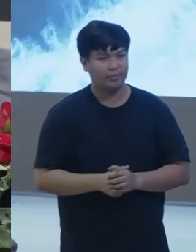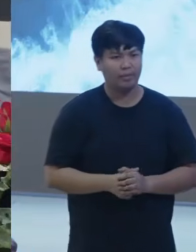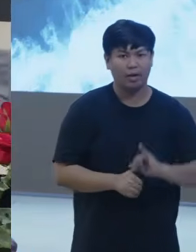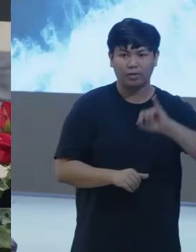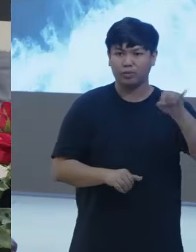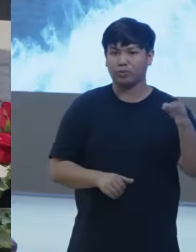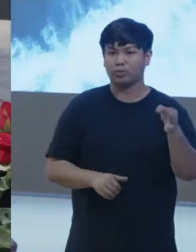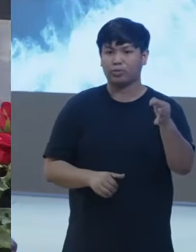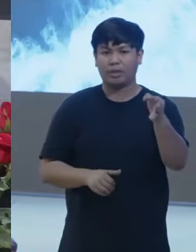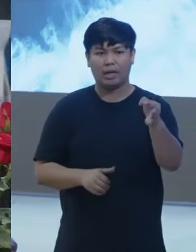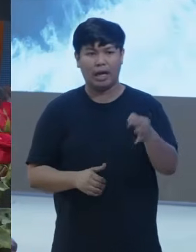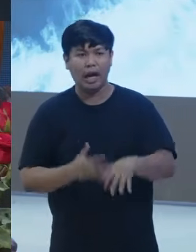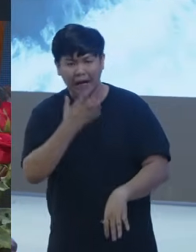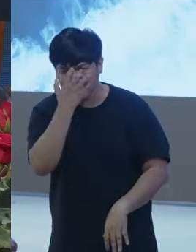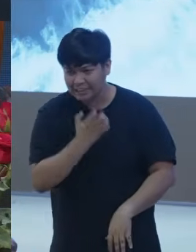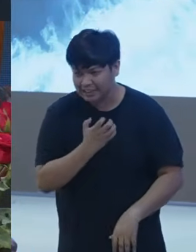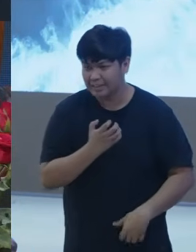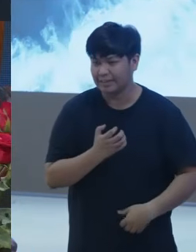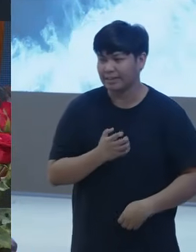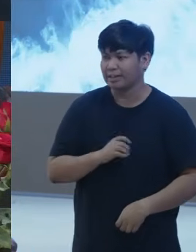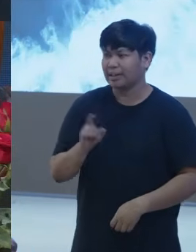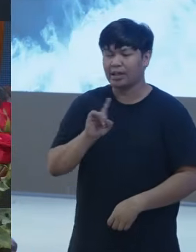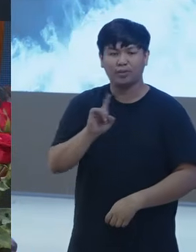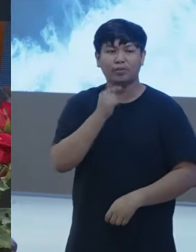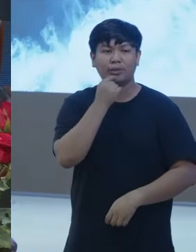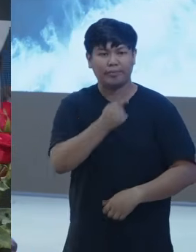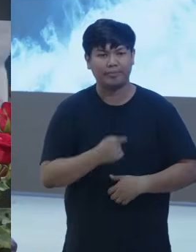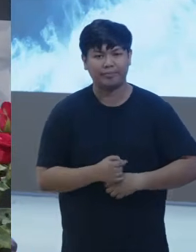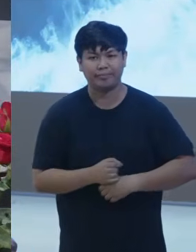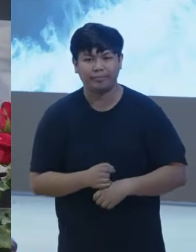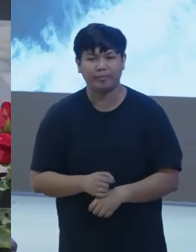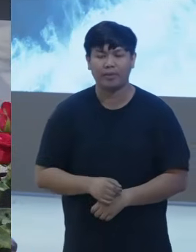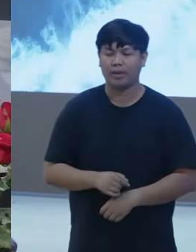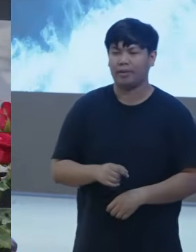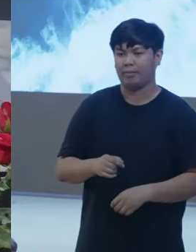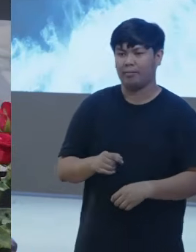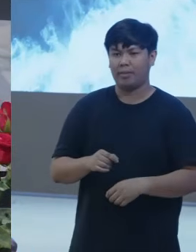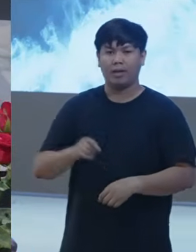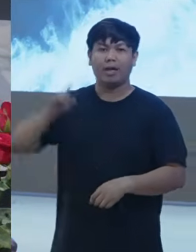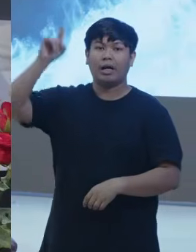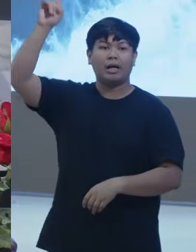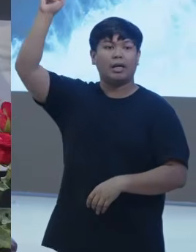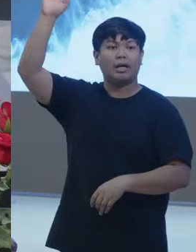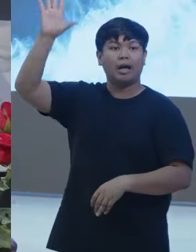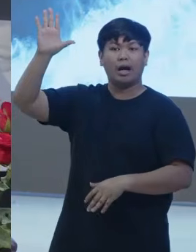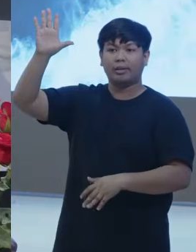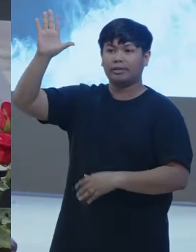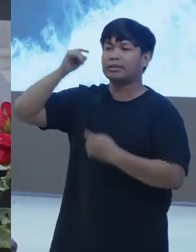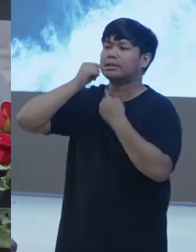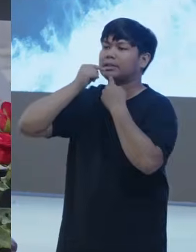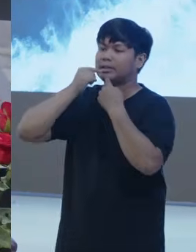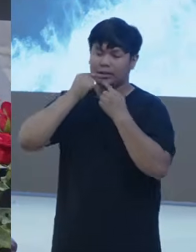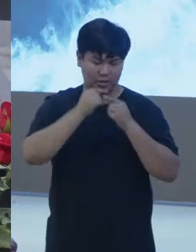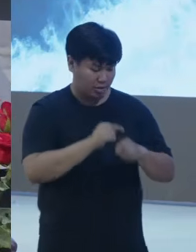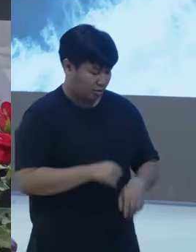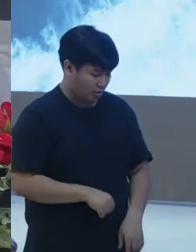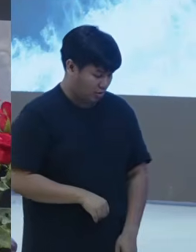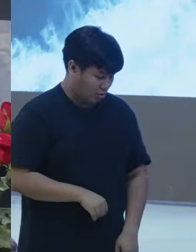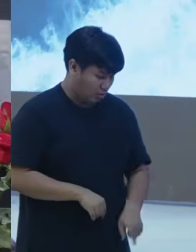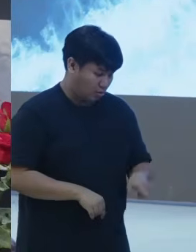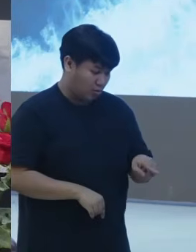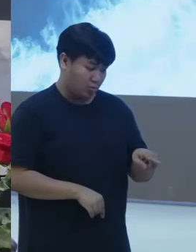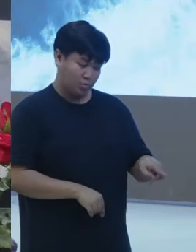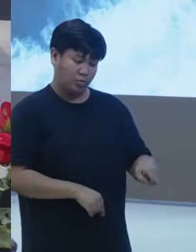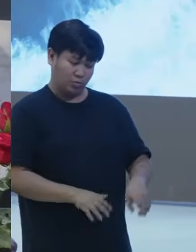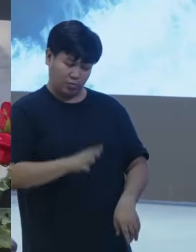Jonah. Ginawa ni God, sinagot niya yung panalangin. And the Lord said, do you do well to